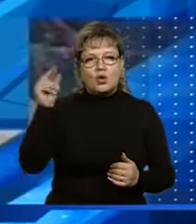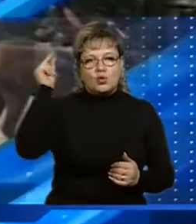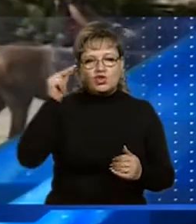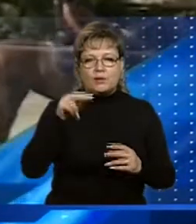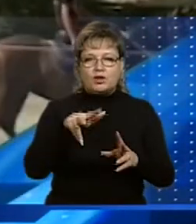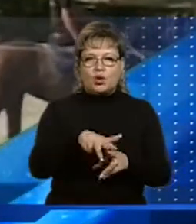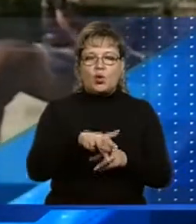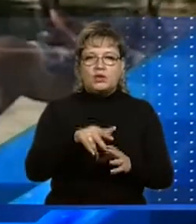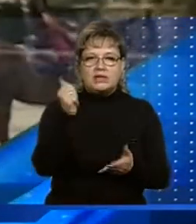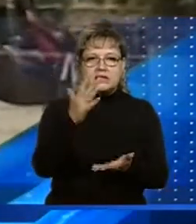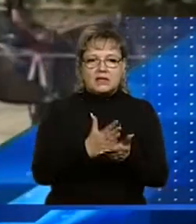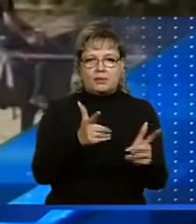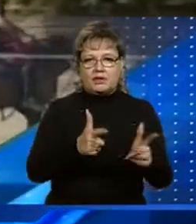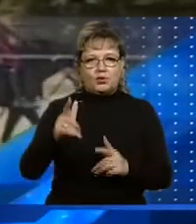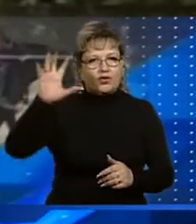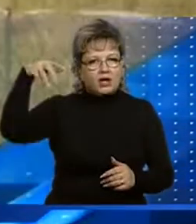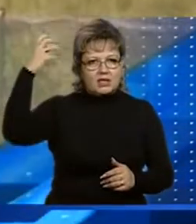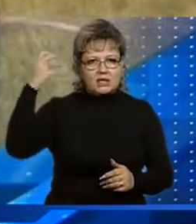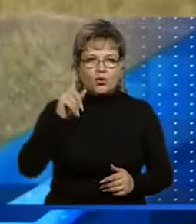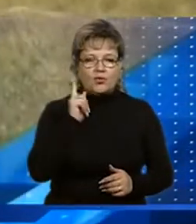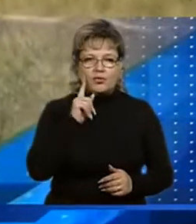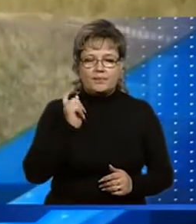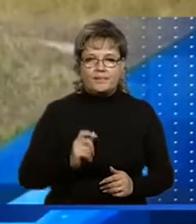Учебный конный центр для подготовки казаков.